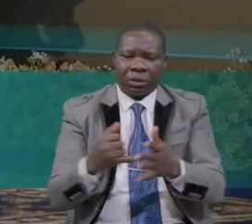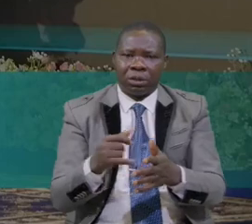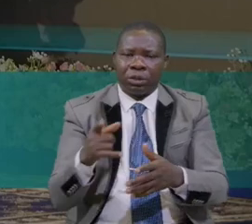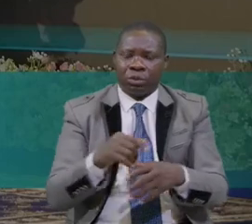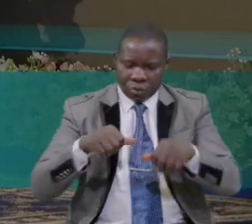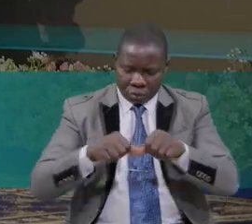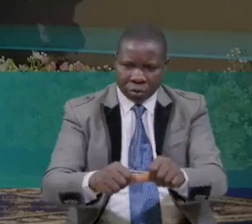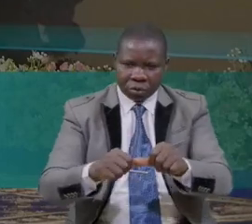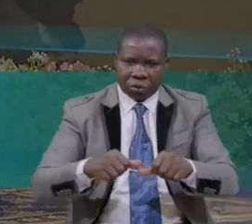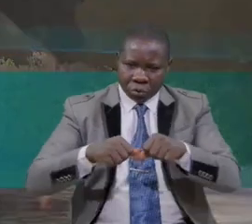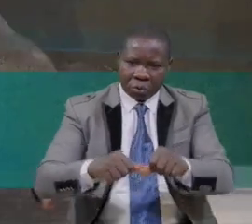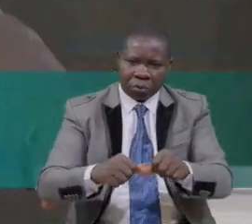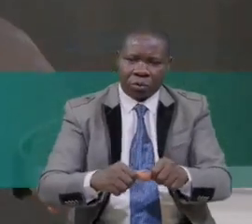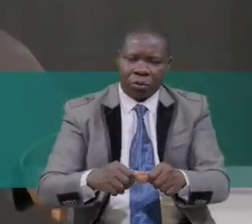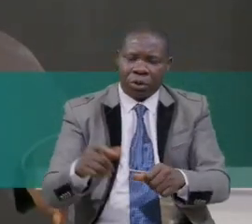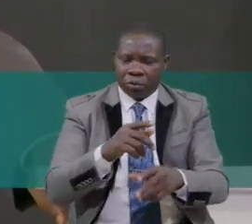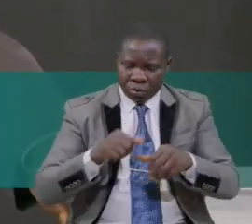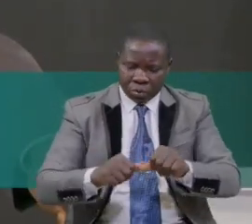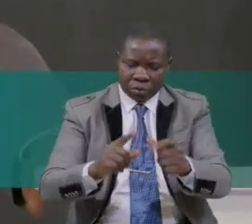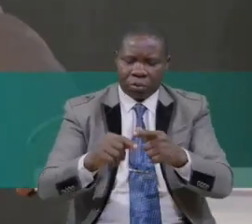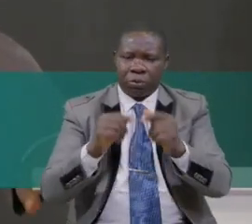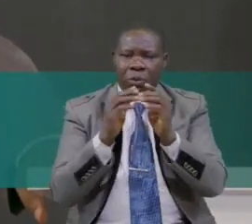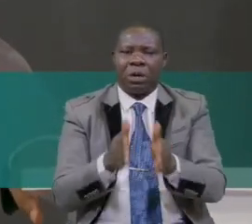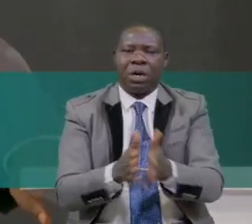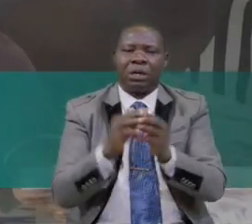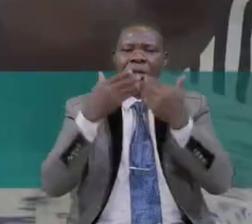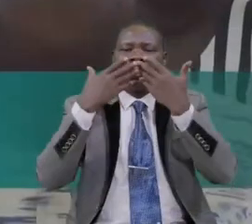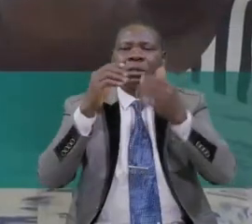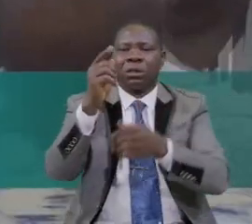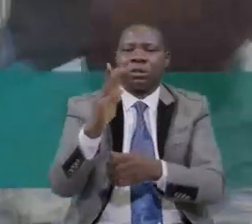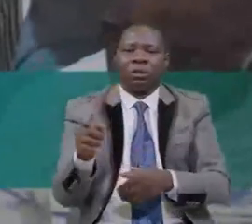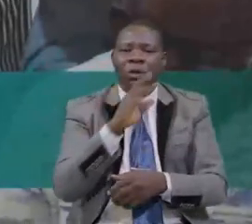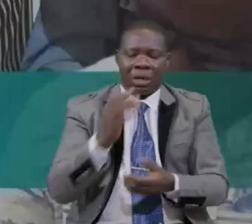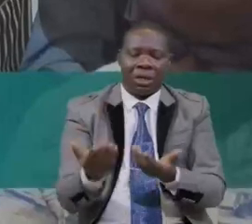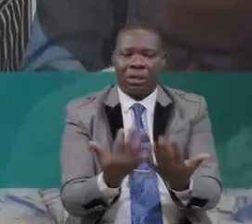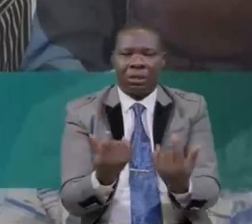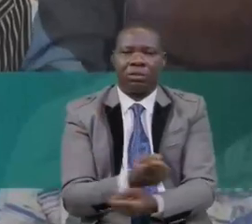Importuné. Tu continues à demander. Dieu merci, tu es là aujourd'hui.